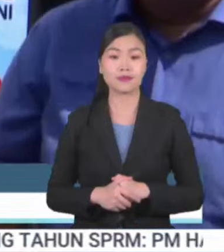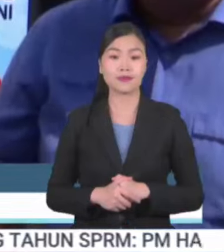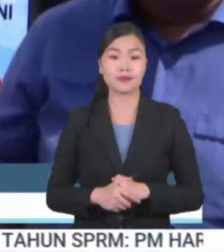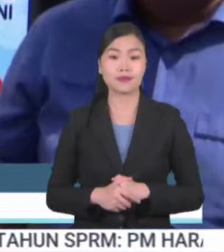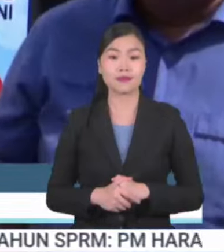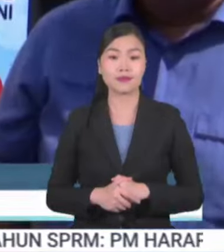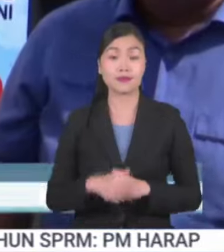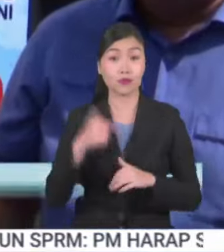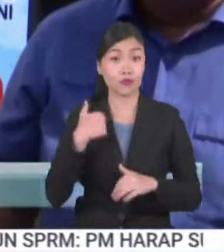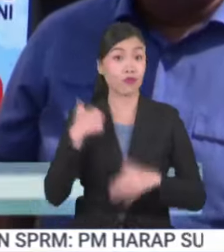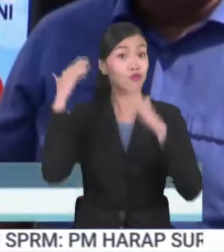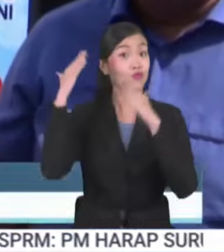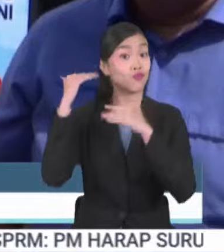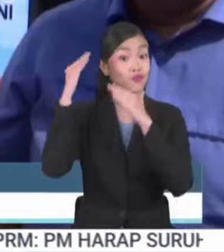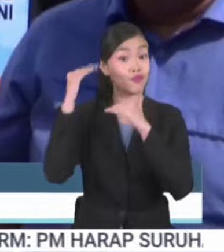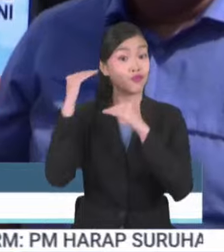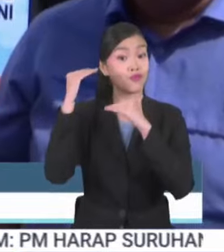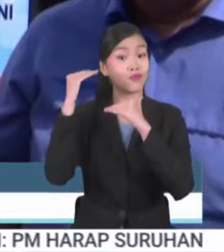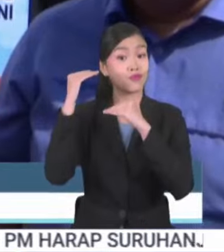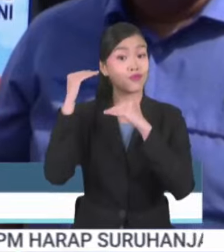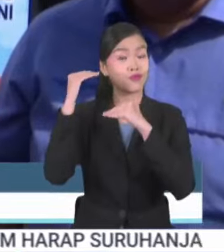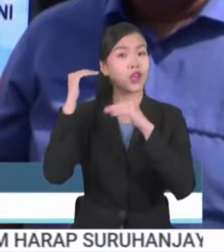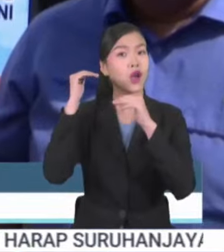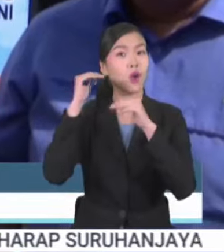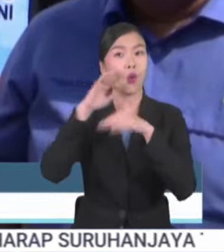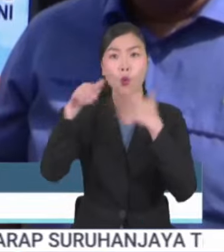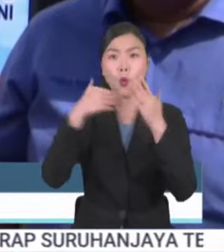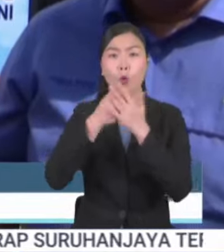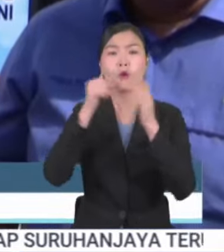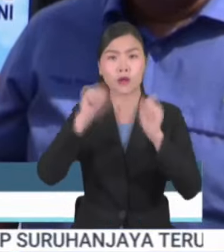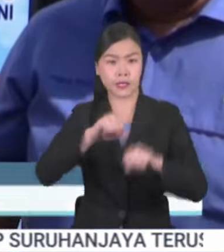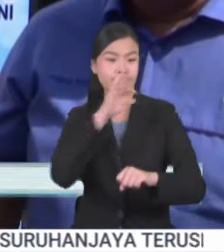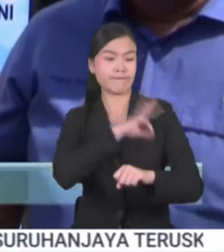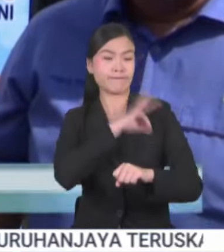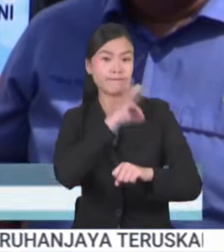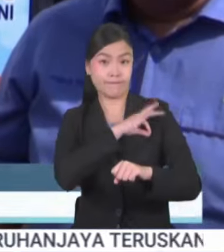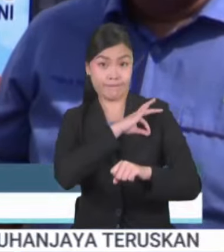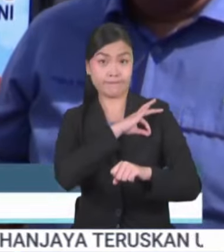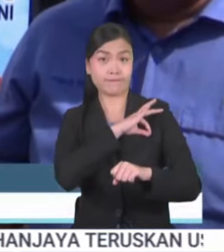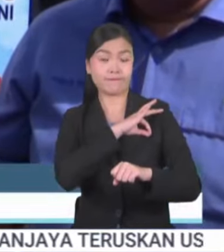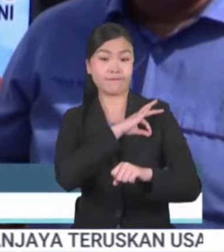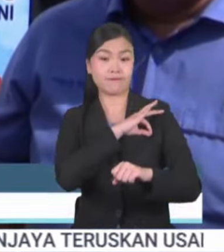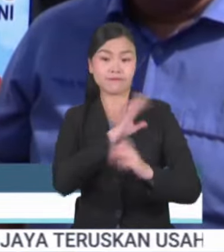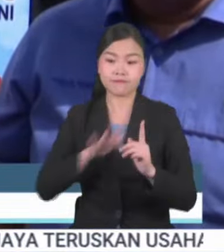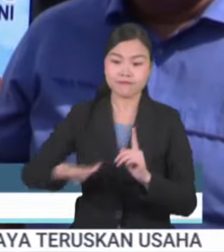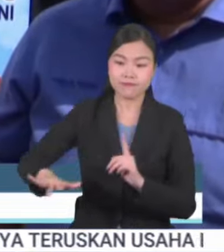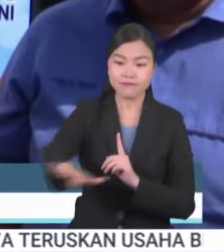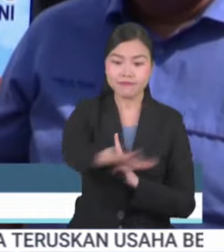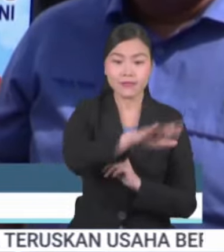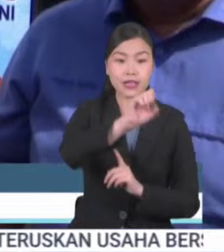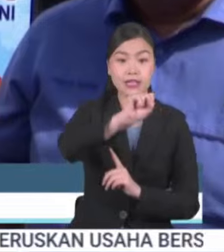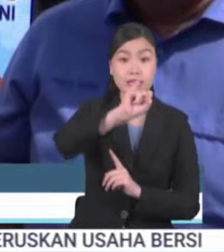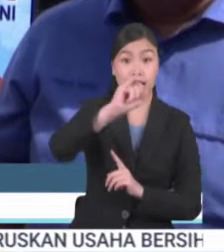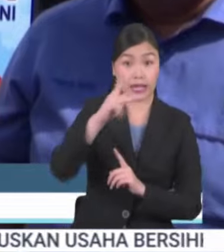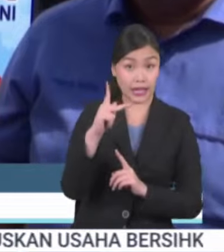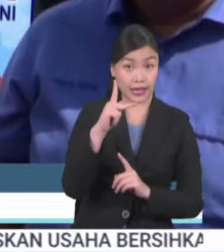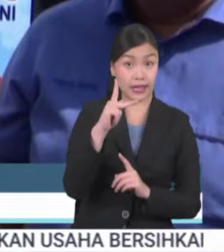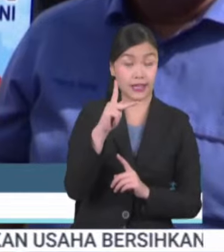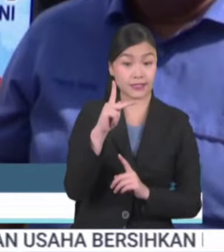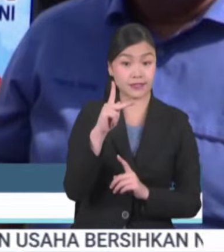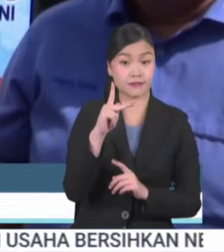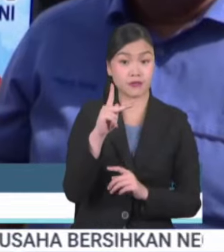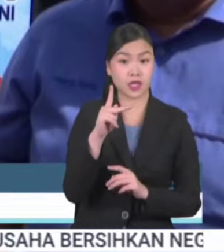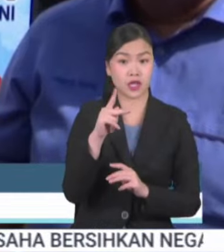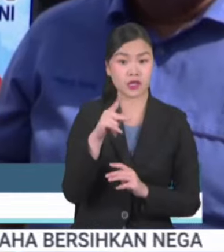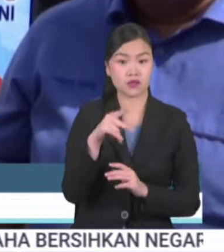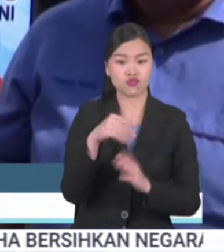Jadi saya harap dapat dimanfaat sepenuhnya oleh penduduk di sekitar kawasan SIK ini dengan